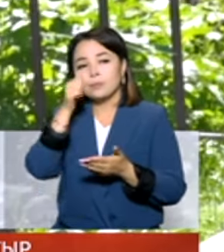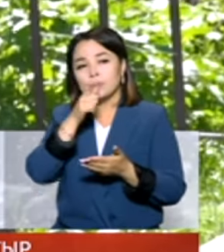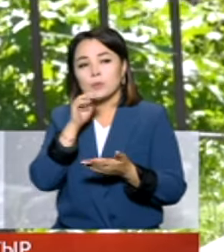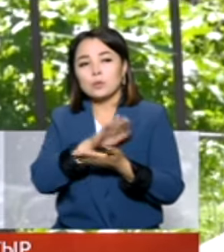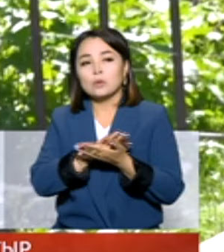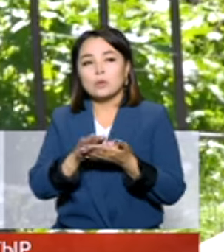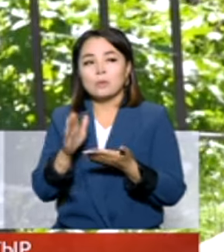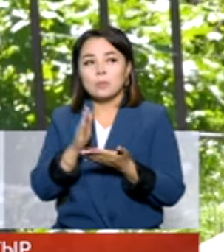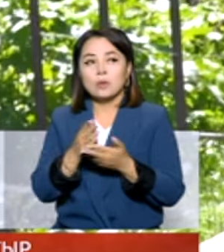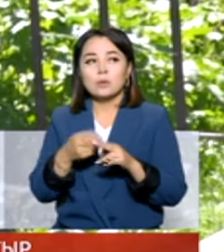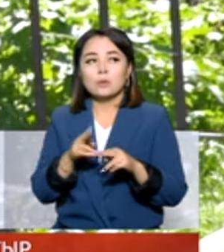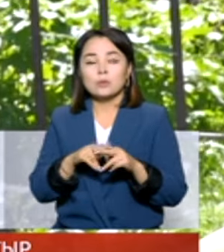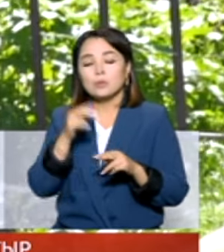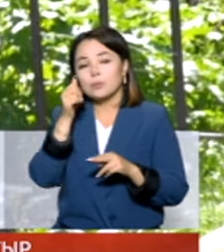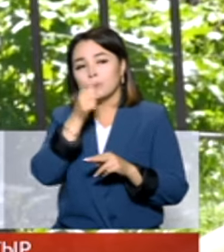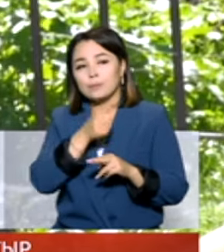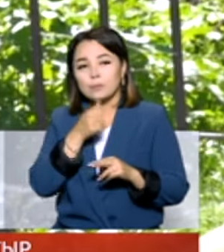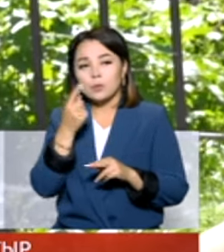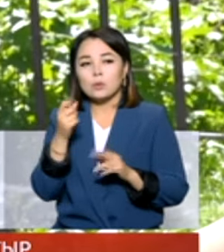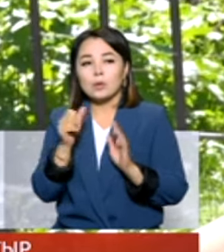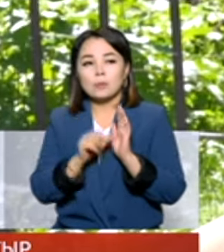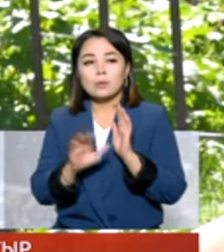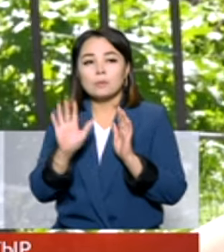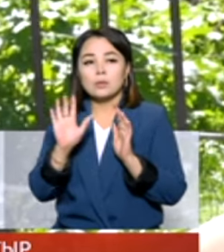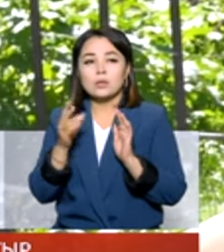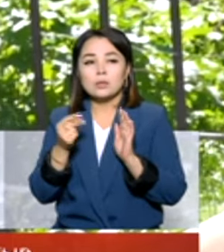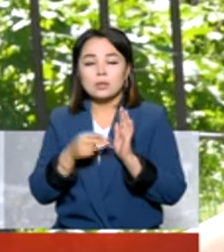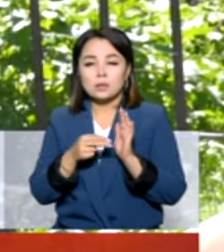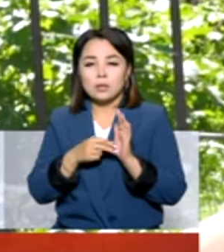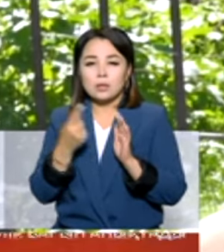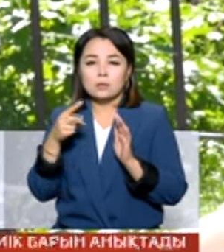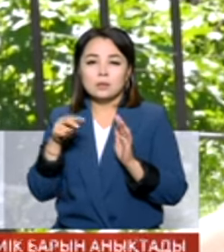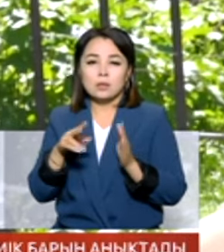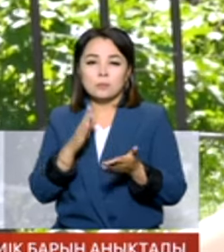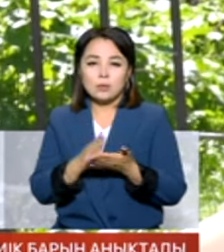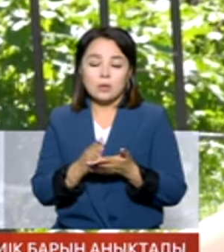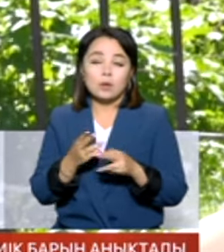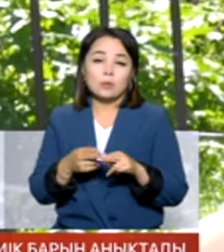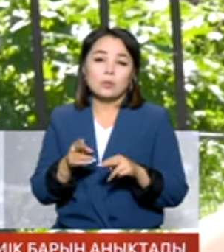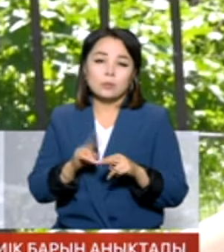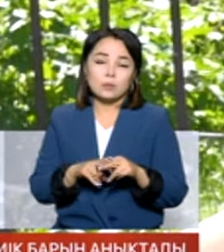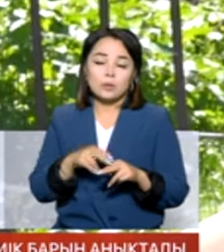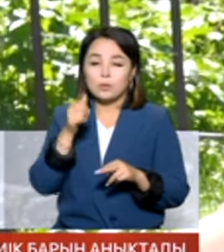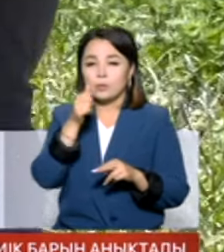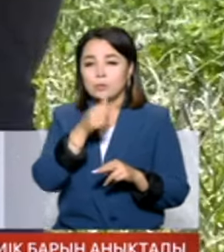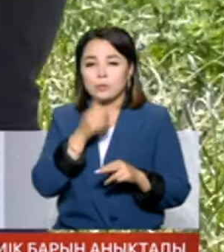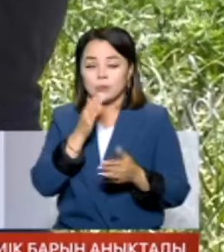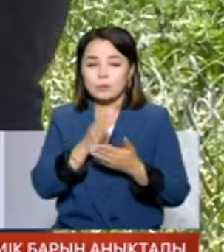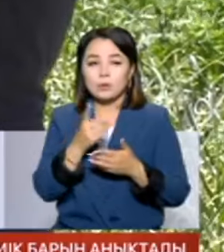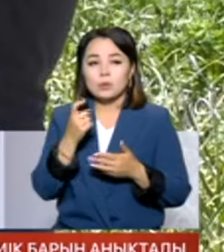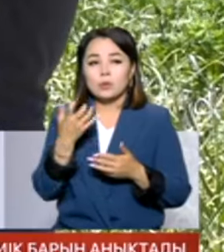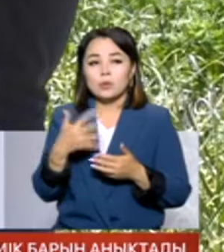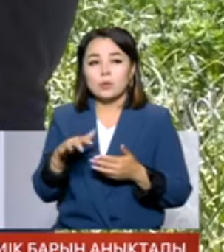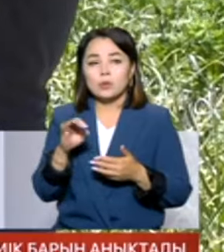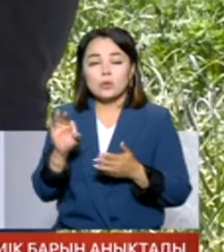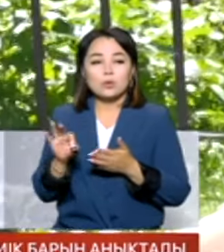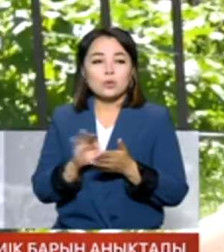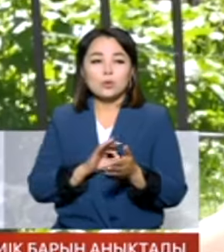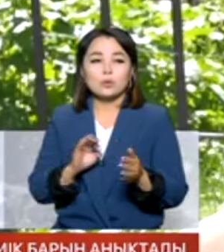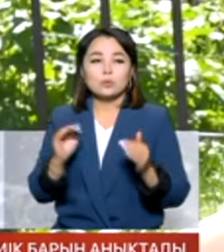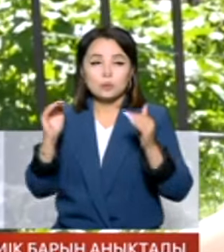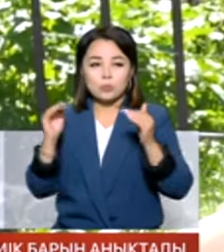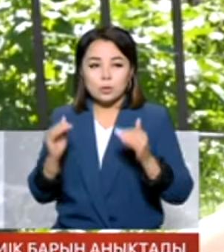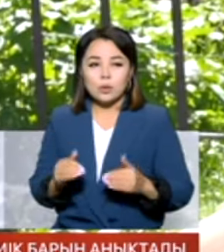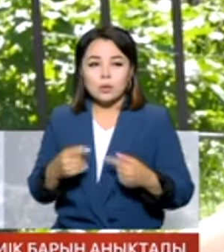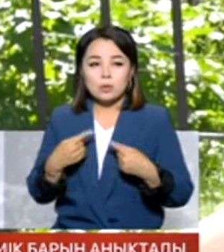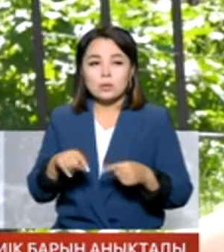жақсы болды. Былтыр осы уақытта 165 теңгеден болатын литрі. Биыл міне осы уақытта 150 теңгеге шұғыл түсті. Ауылда